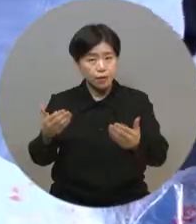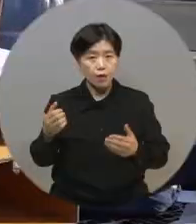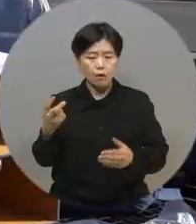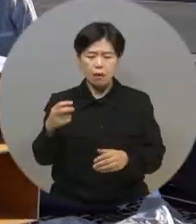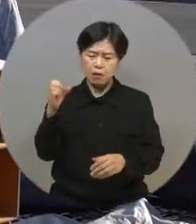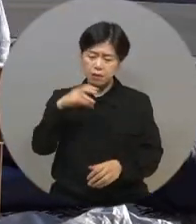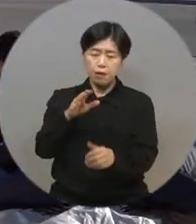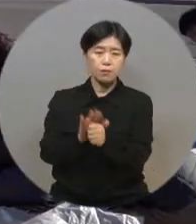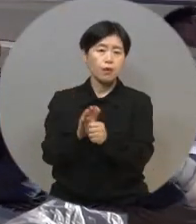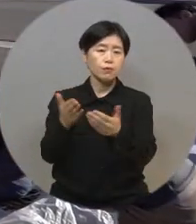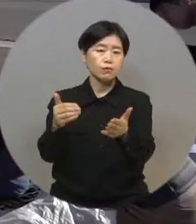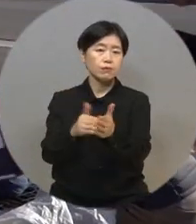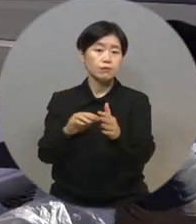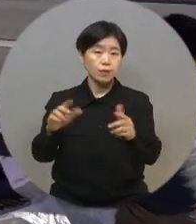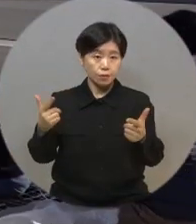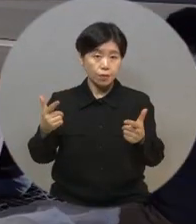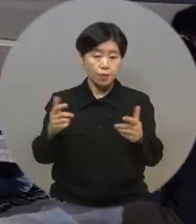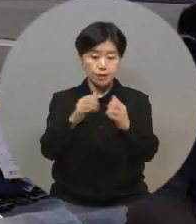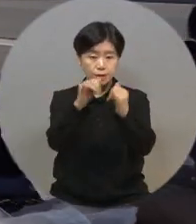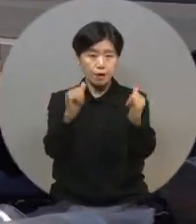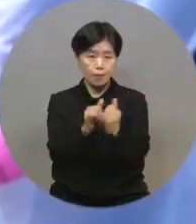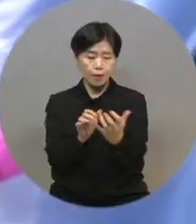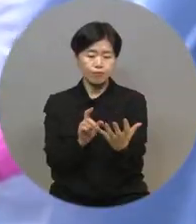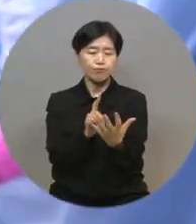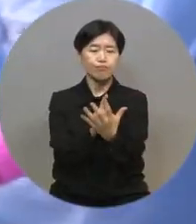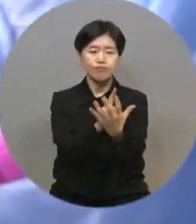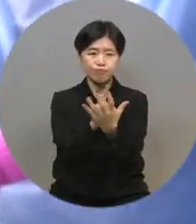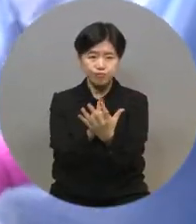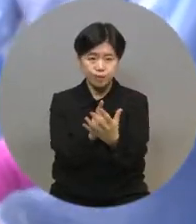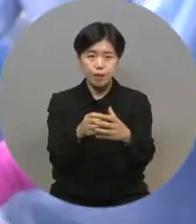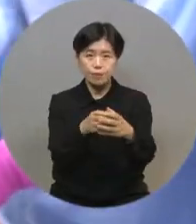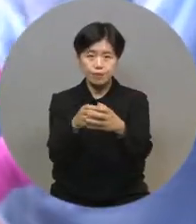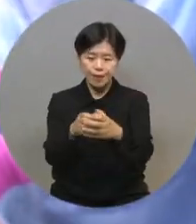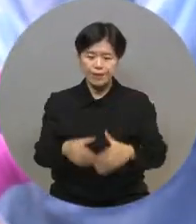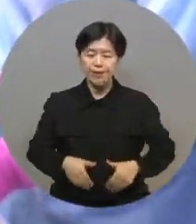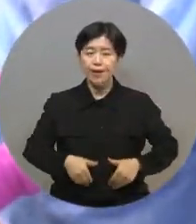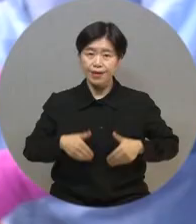넘어 지역사회와 연대 강화로 우리 사회가 더욱 따뜻한